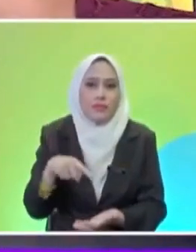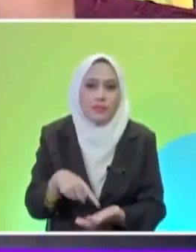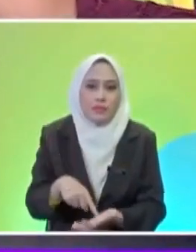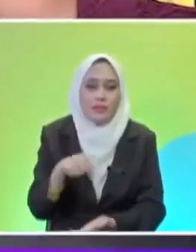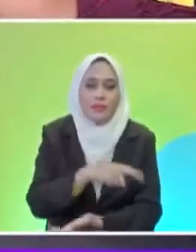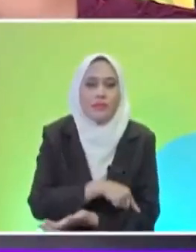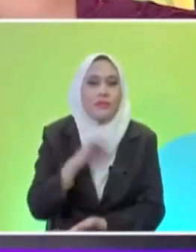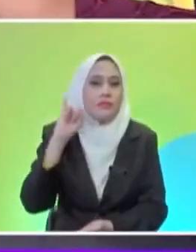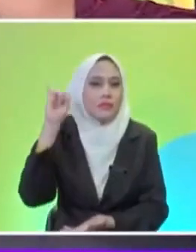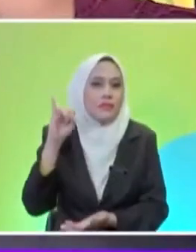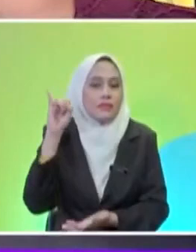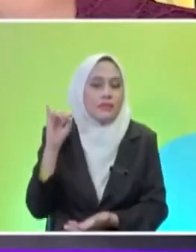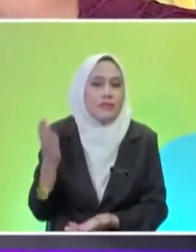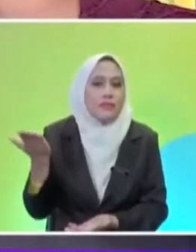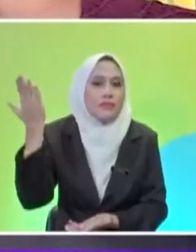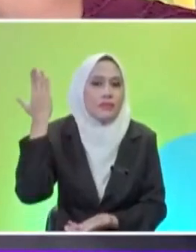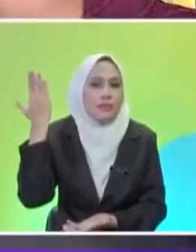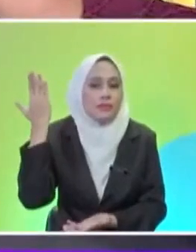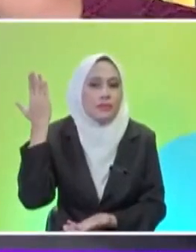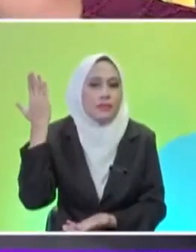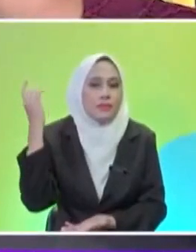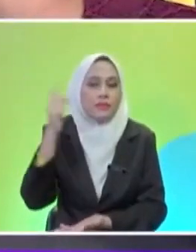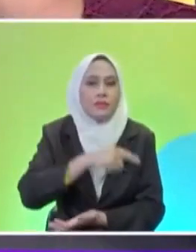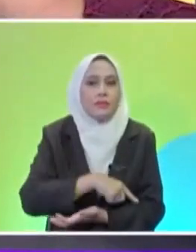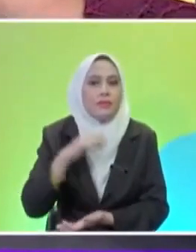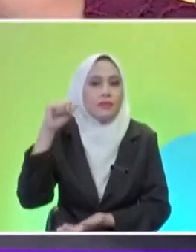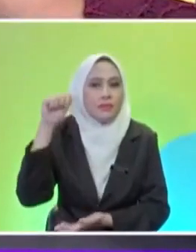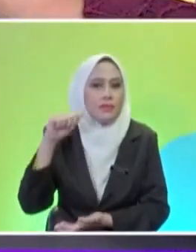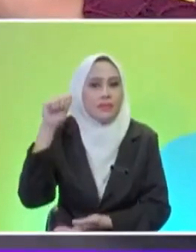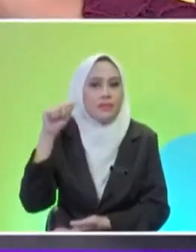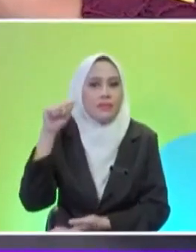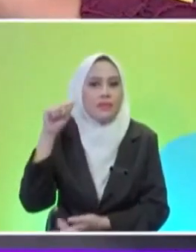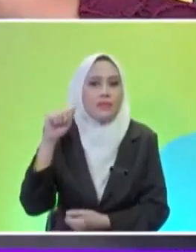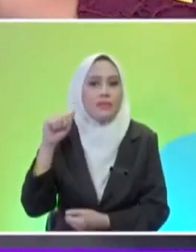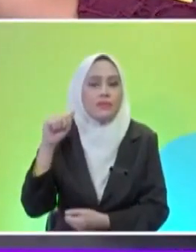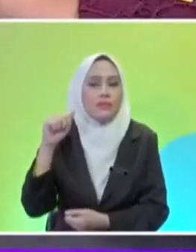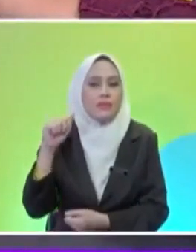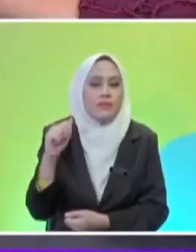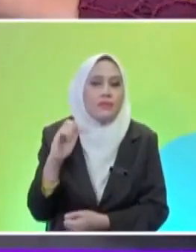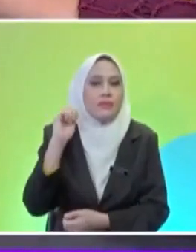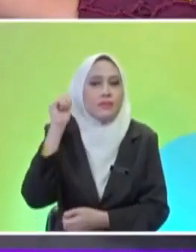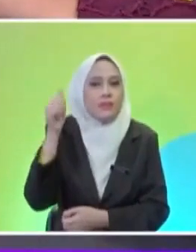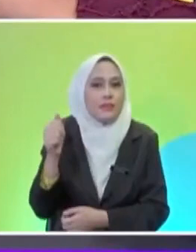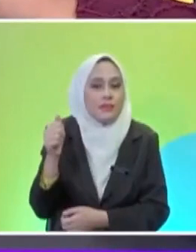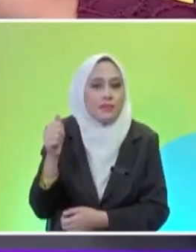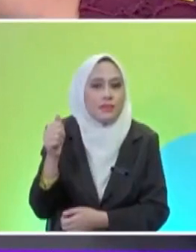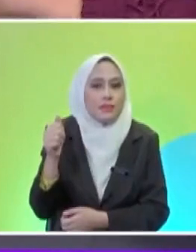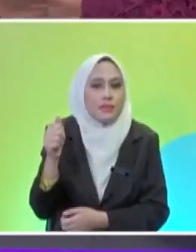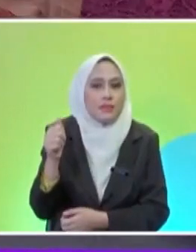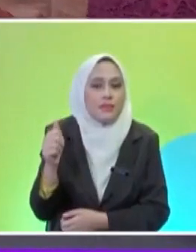Isnin. Semalam hari Ahad. Betul. Dan esok hari Selasa.